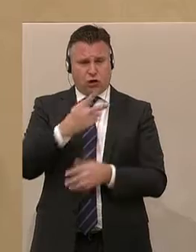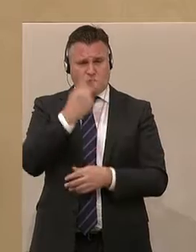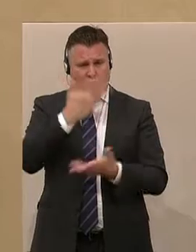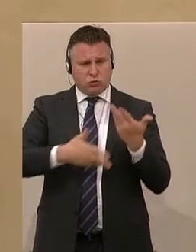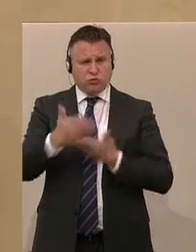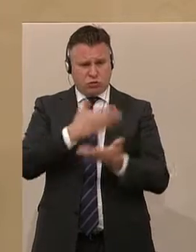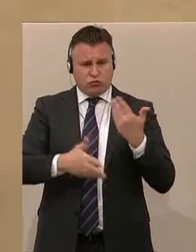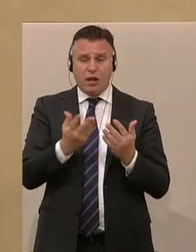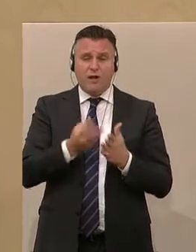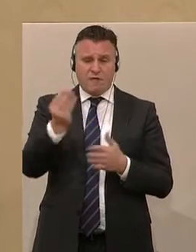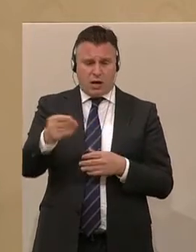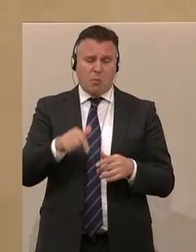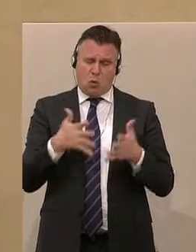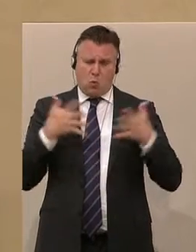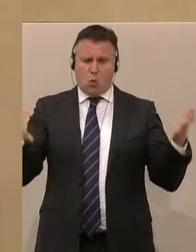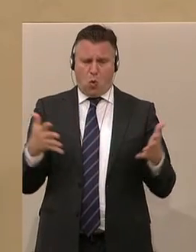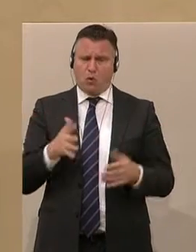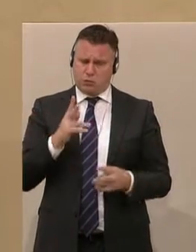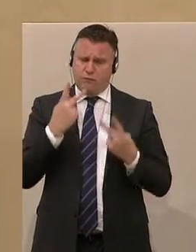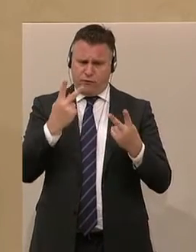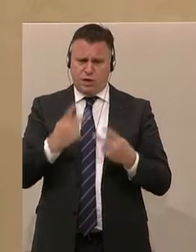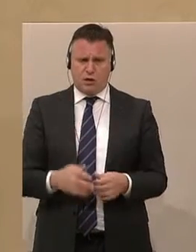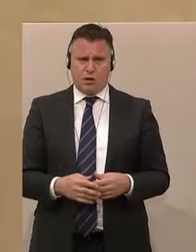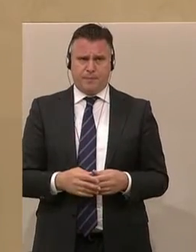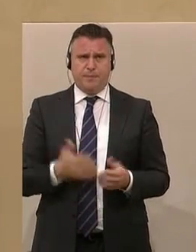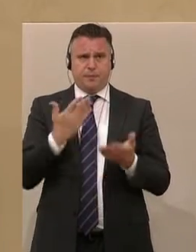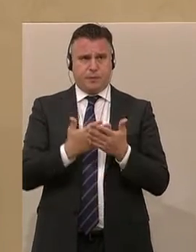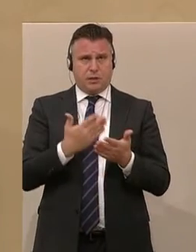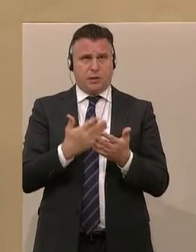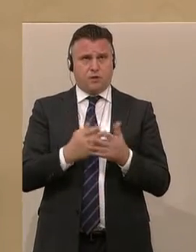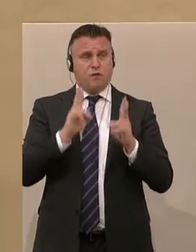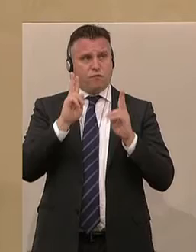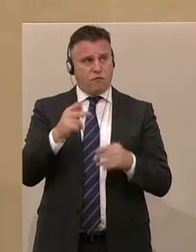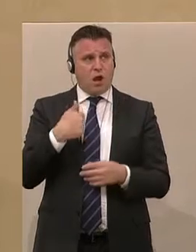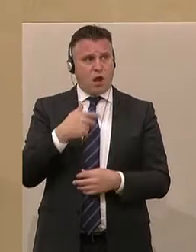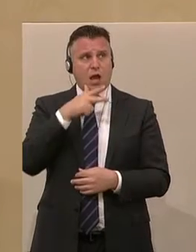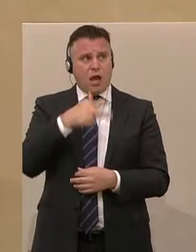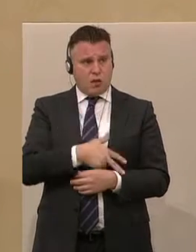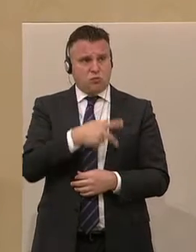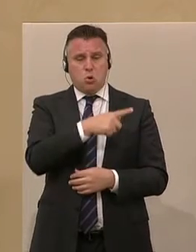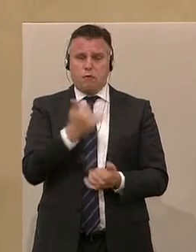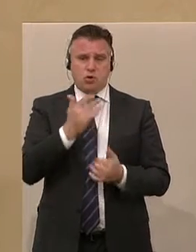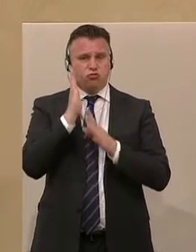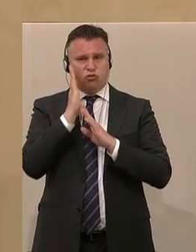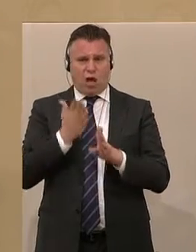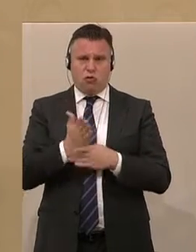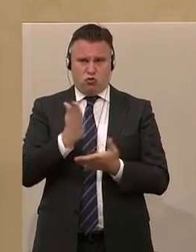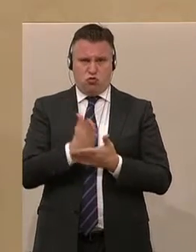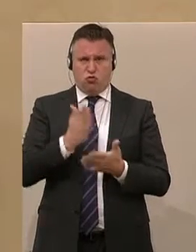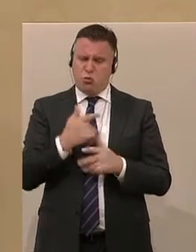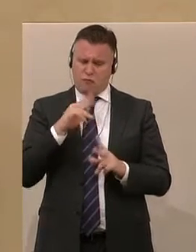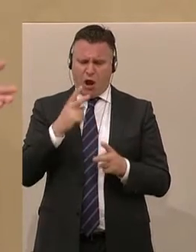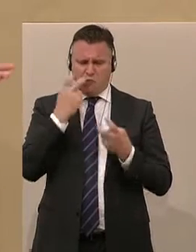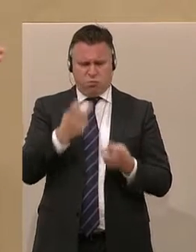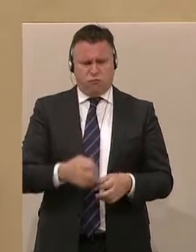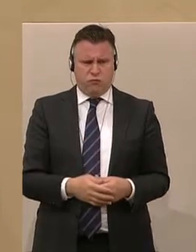eine gewaltige, sehr geehrte Damen und Herren. Umso mehr noch einmal wundert es mich, dass die SPÖ hier so lange geschlafen hat. Und man